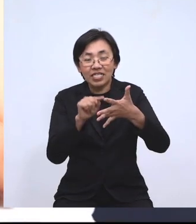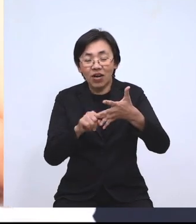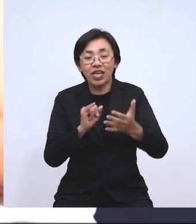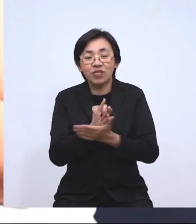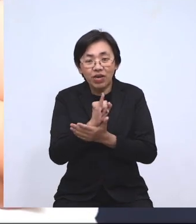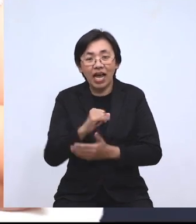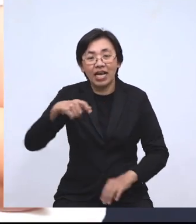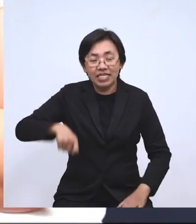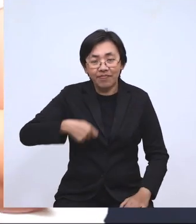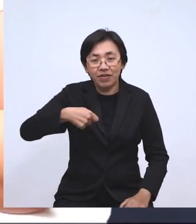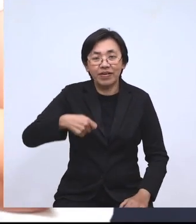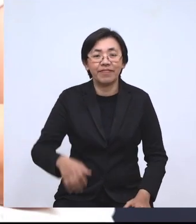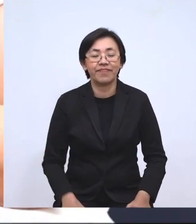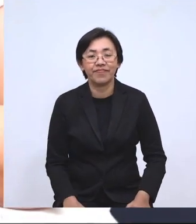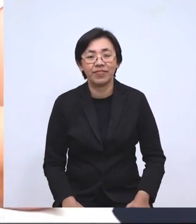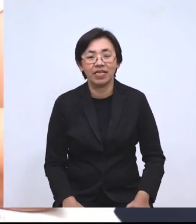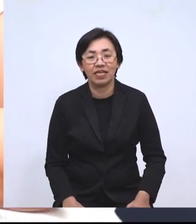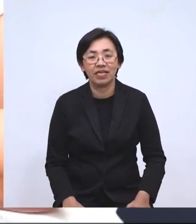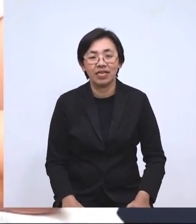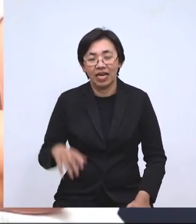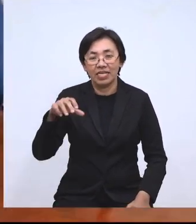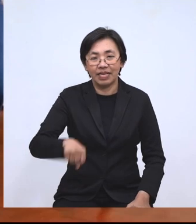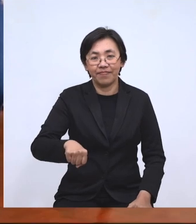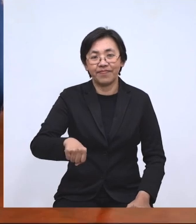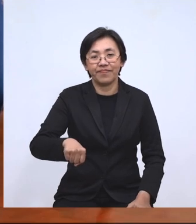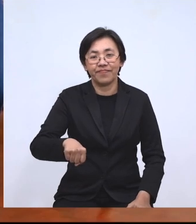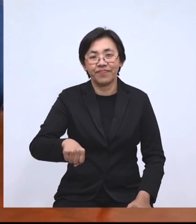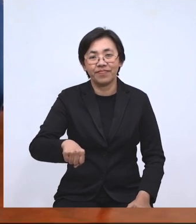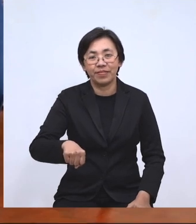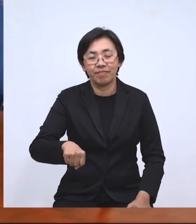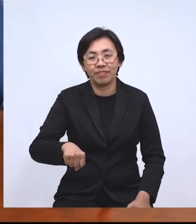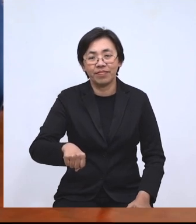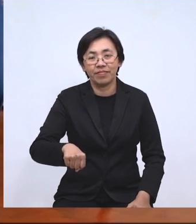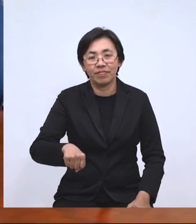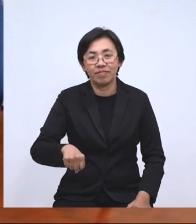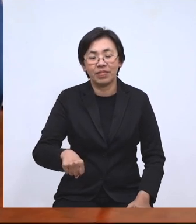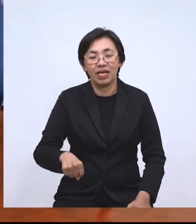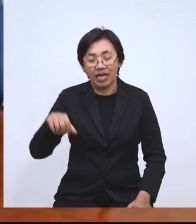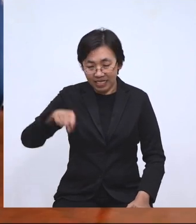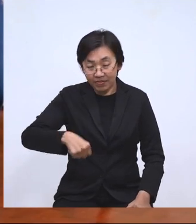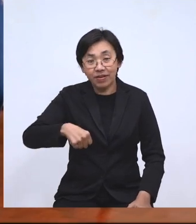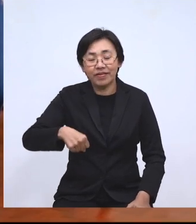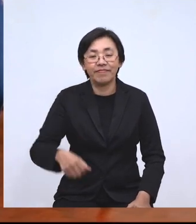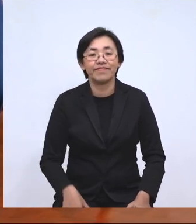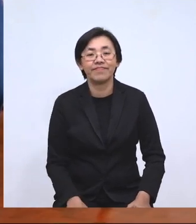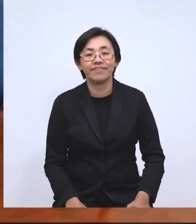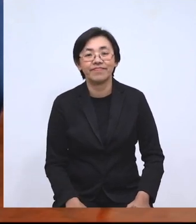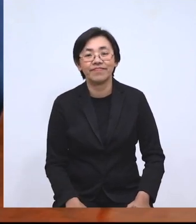ะแต่ว่าจับช้อนครับ จับช้อนครับ จับ จับช้อนให้คุณน้ำหวานครับมอสเราต้องจับช้อนก่อนนะ